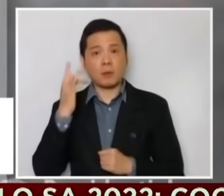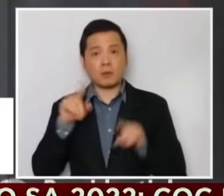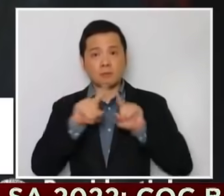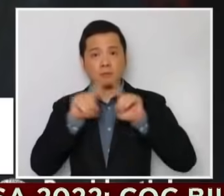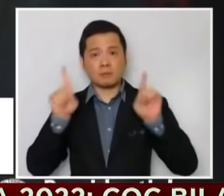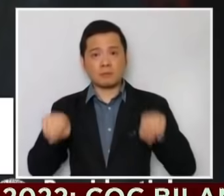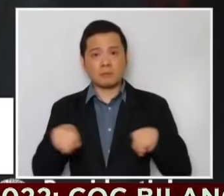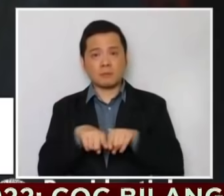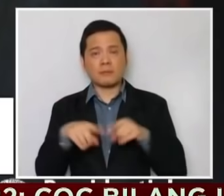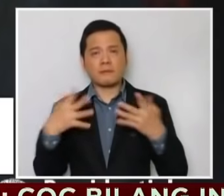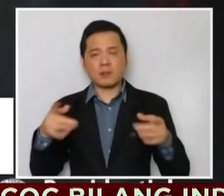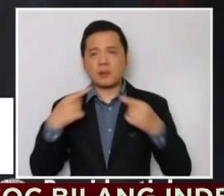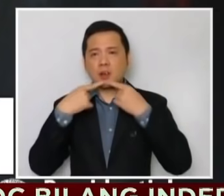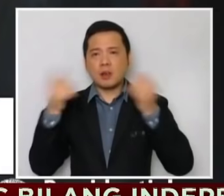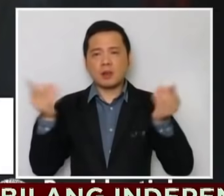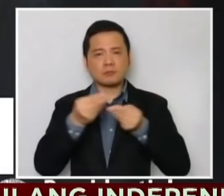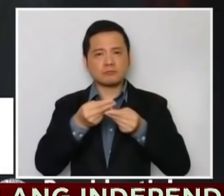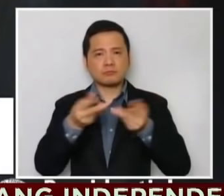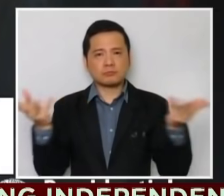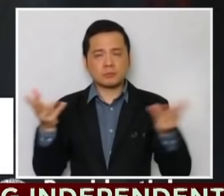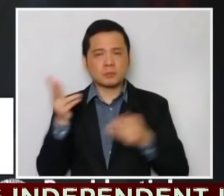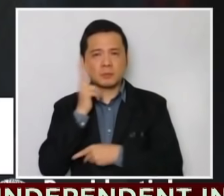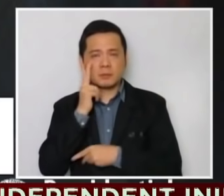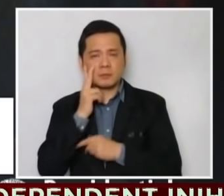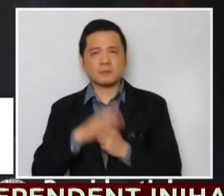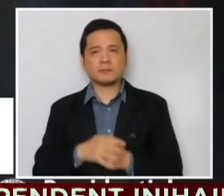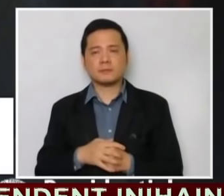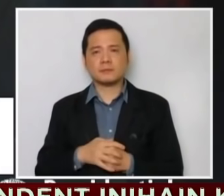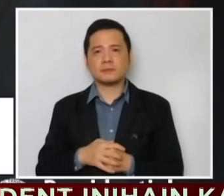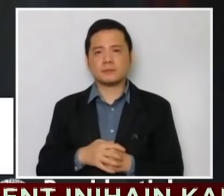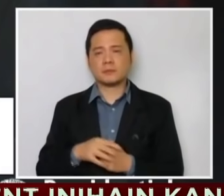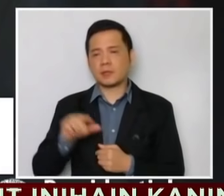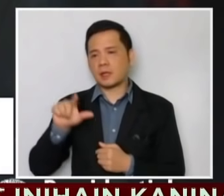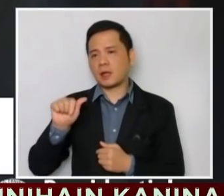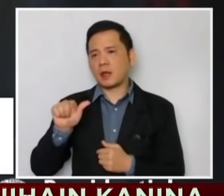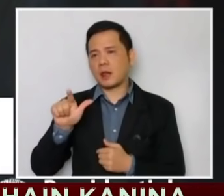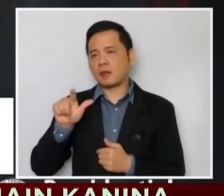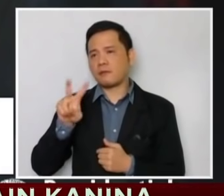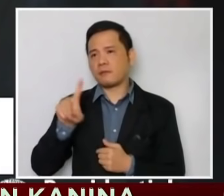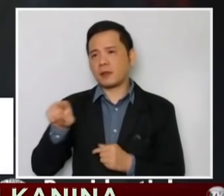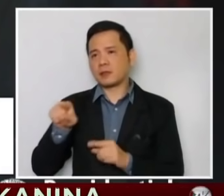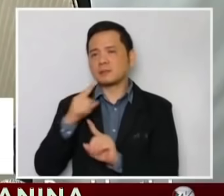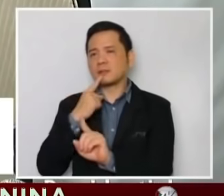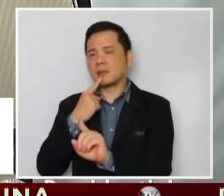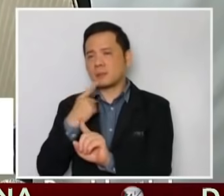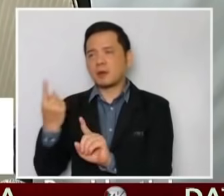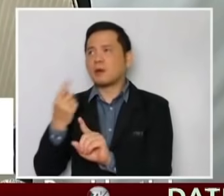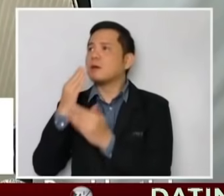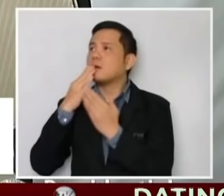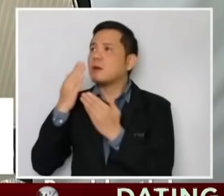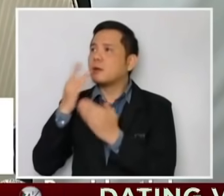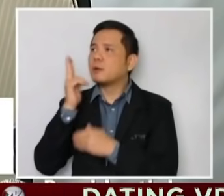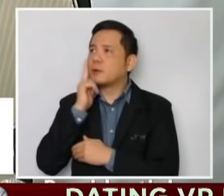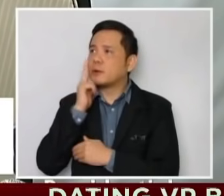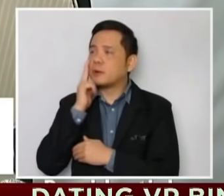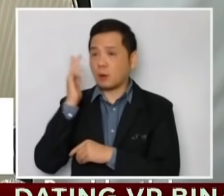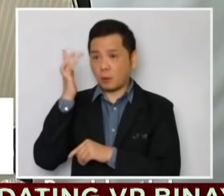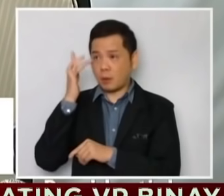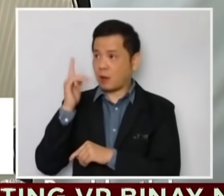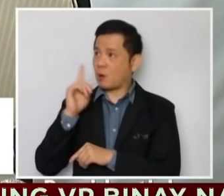Pangulo. Nagpasalamat si Vaccine Czar, Secretary Carlito Gavez Jr. sa Pangulo at sinabing dahil sa utos na